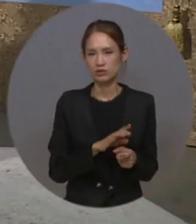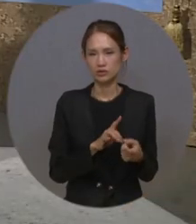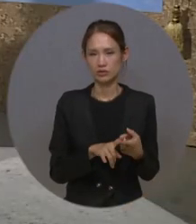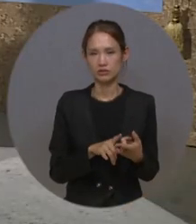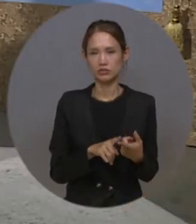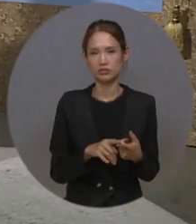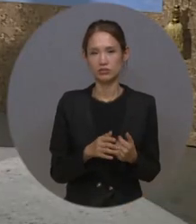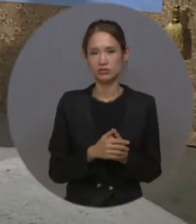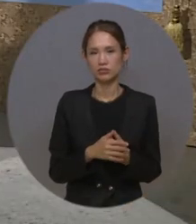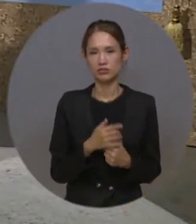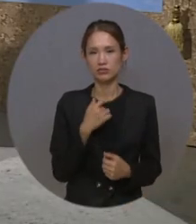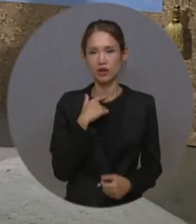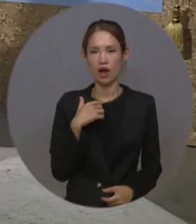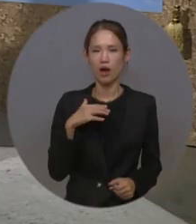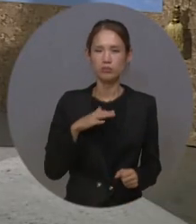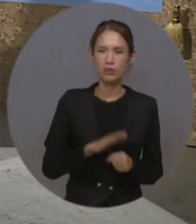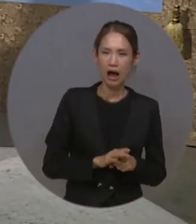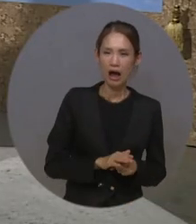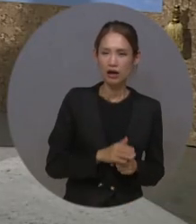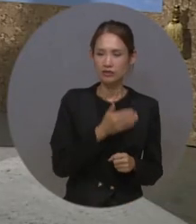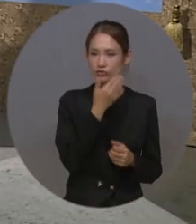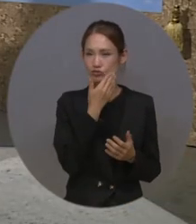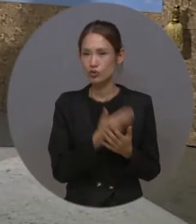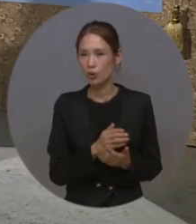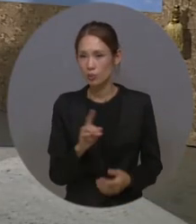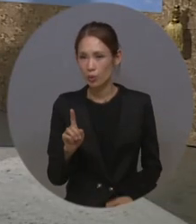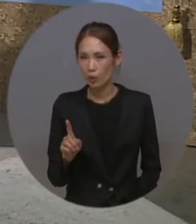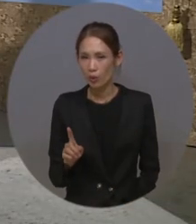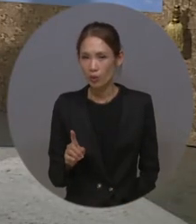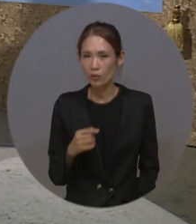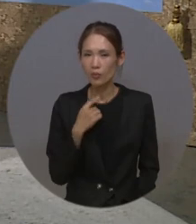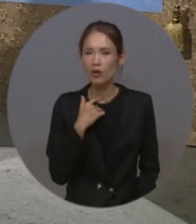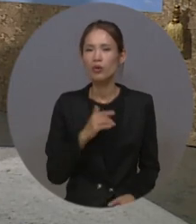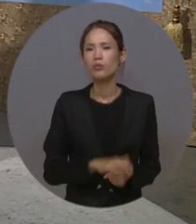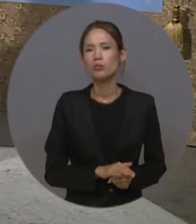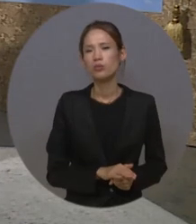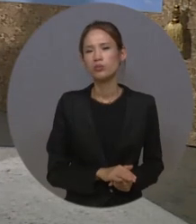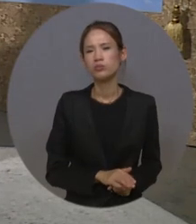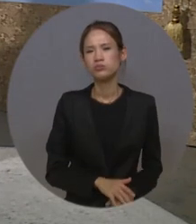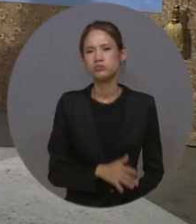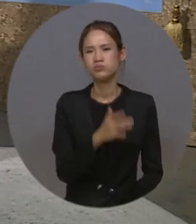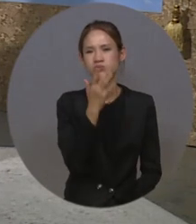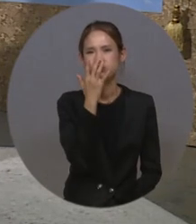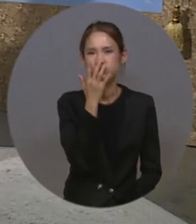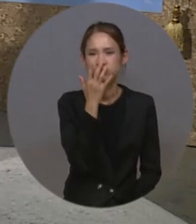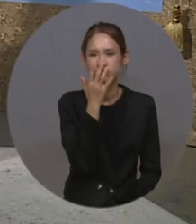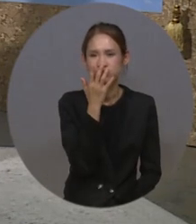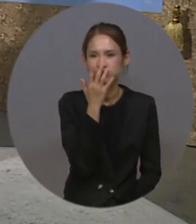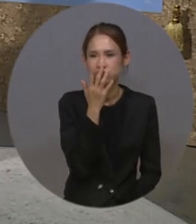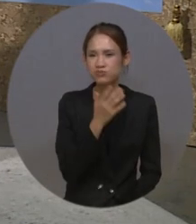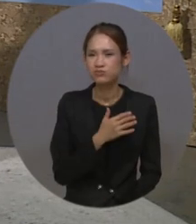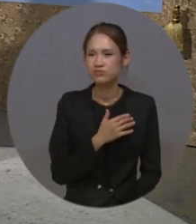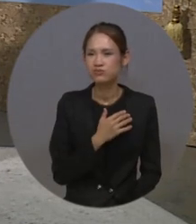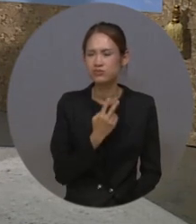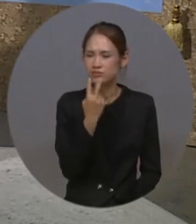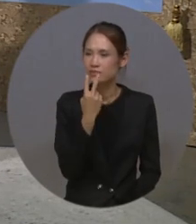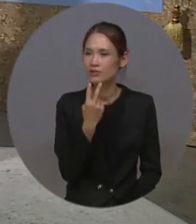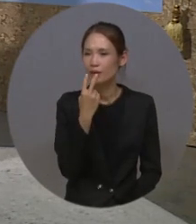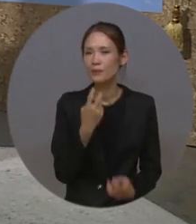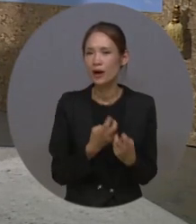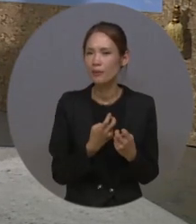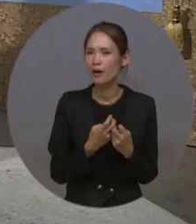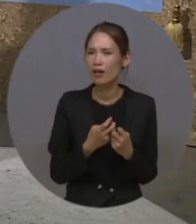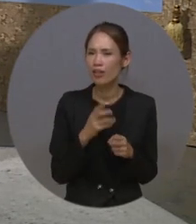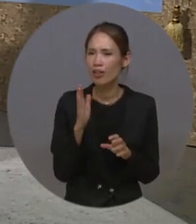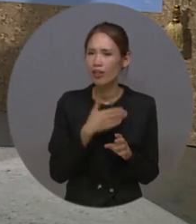건 뭐가 주범일 것 같아요? 목이 막히는 것이요? 네. 저는 잘 모르겠는데요. 이 뭐 숨 쉬는 방법의 잘못인가?